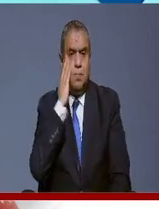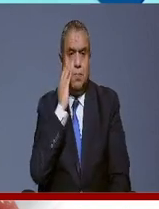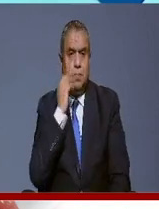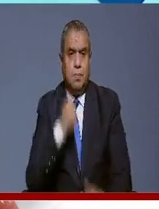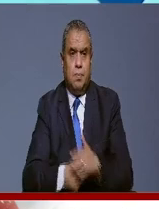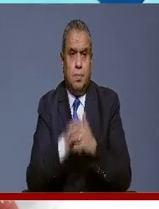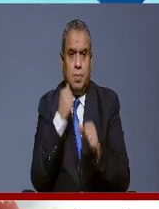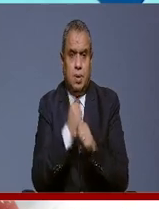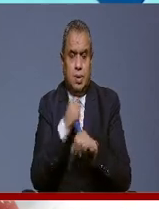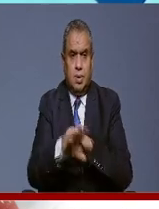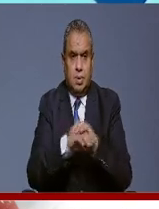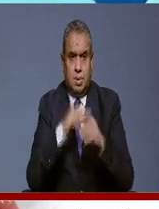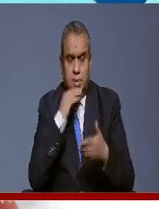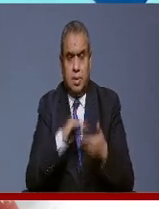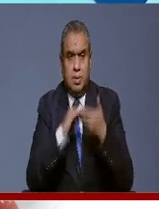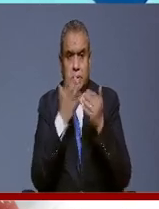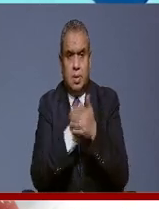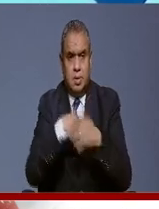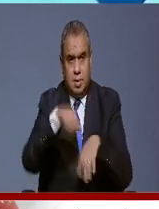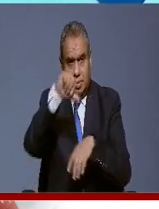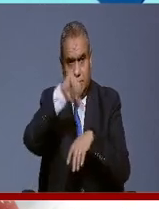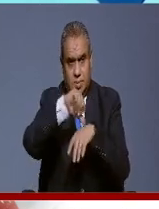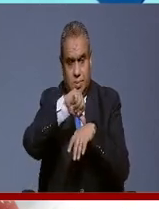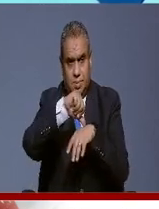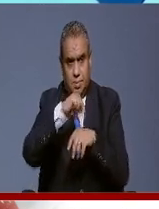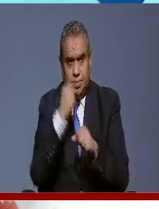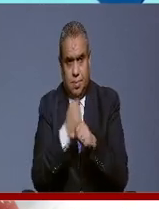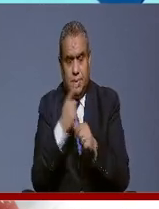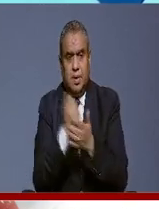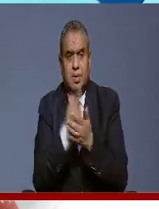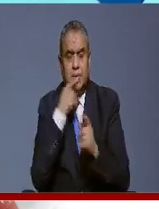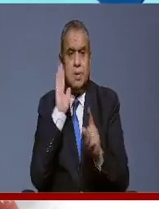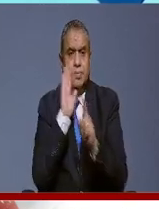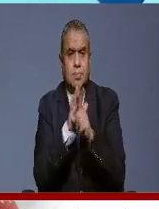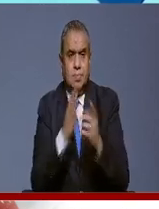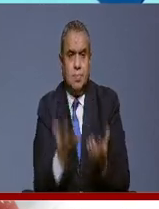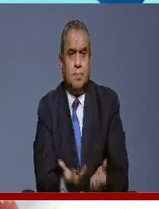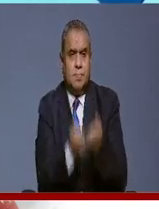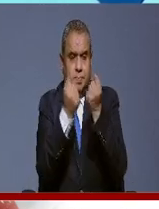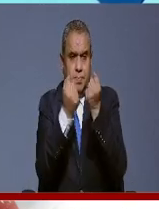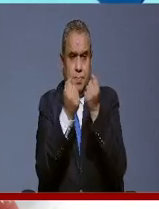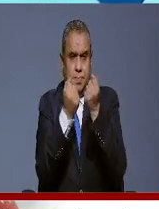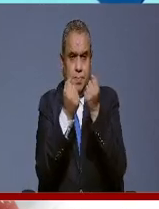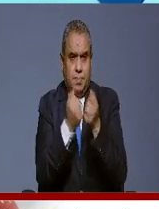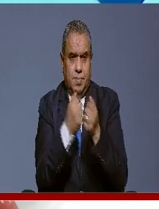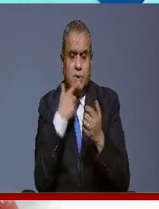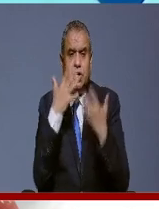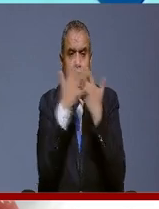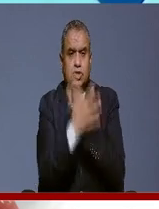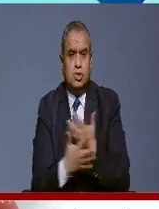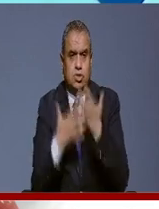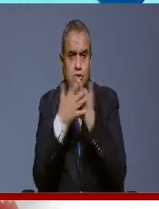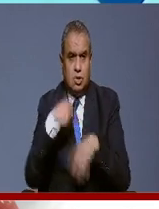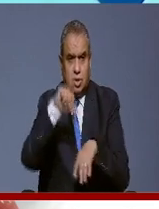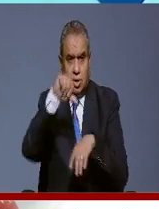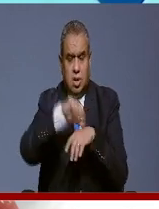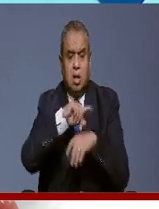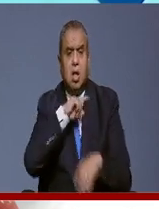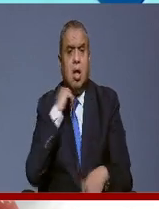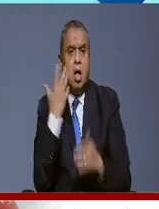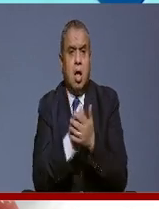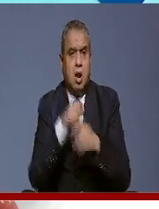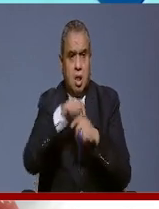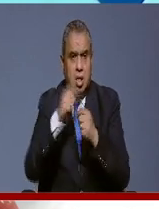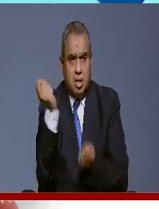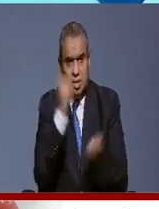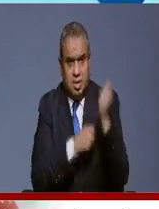دفعة، هي ثقة، هي مساندة لكل الشركات القطاع الخاص المتواجدة والصناعة